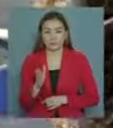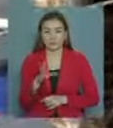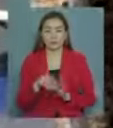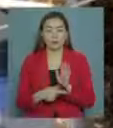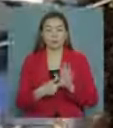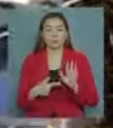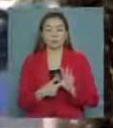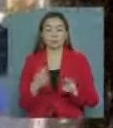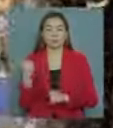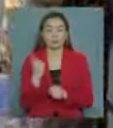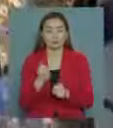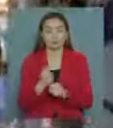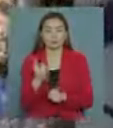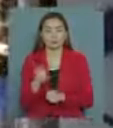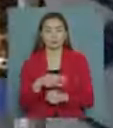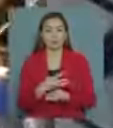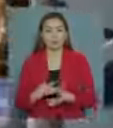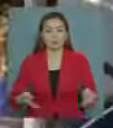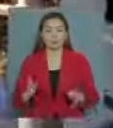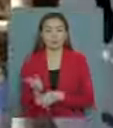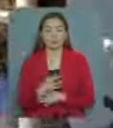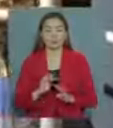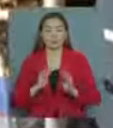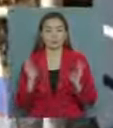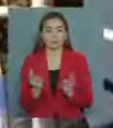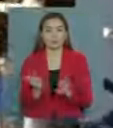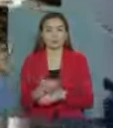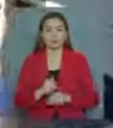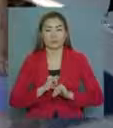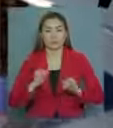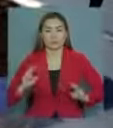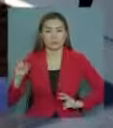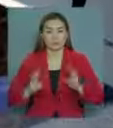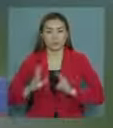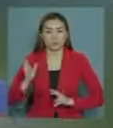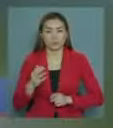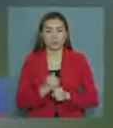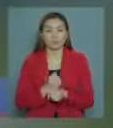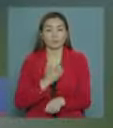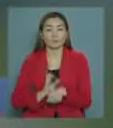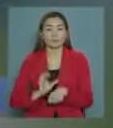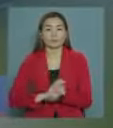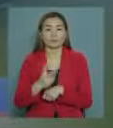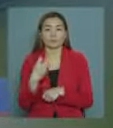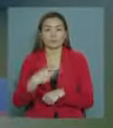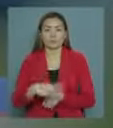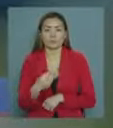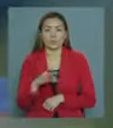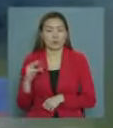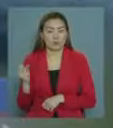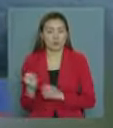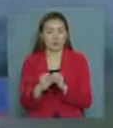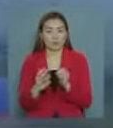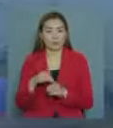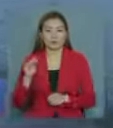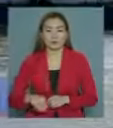7 тоған шаруашылығы, 1 тор қоршамада балық өсіру, 1 балық өңдеу цехі. Және тауарлы балық өсіру 233 тоннадан